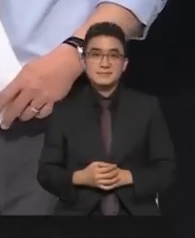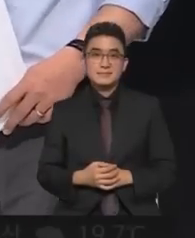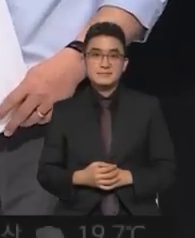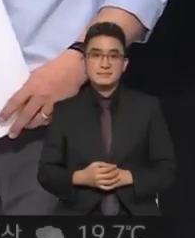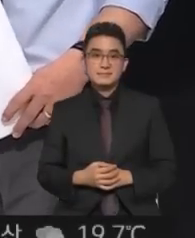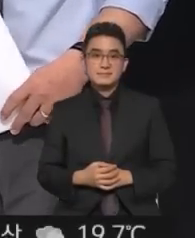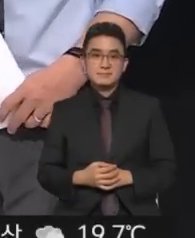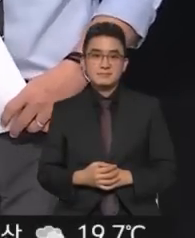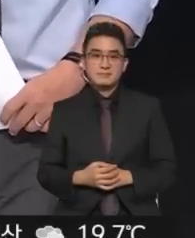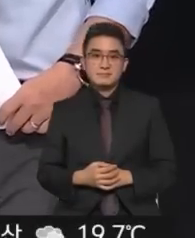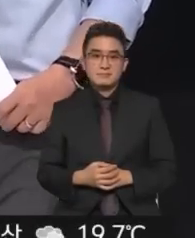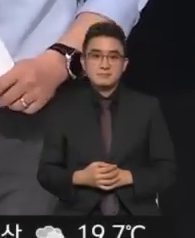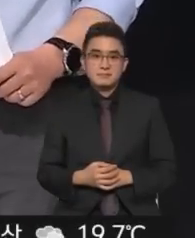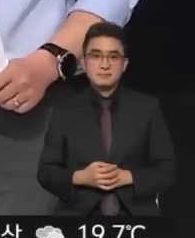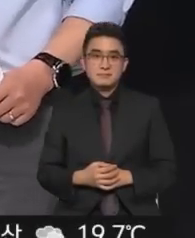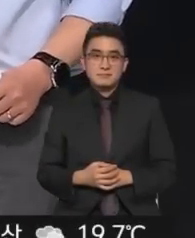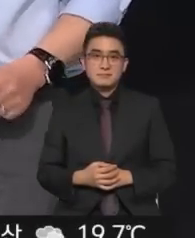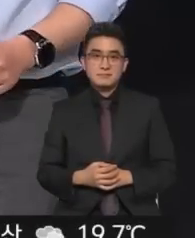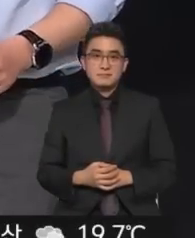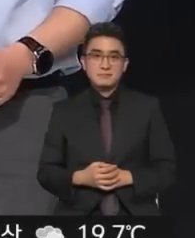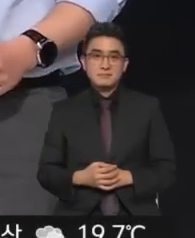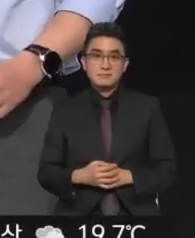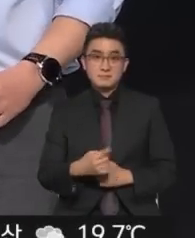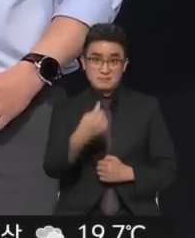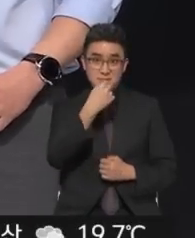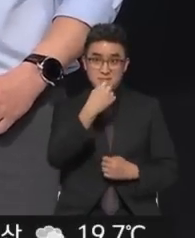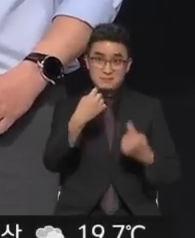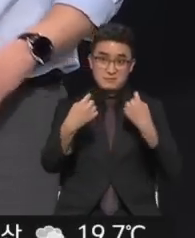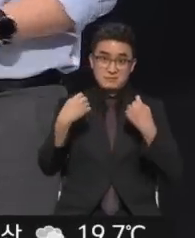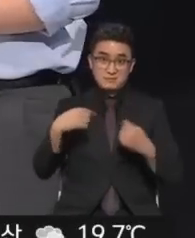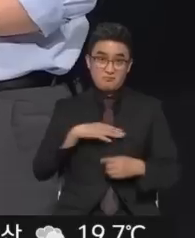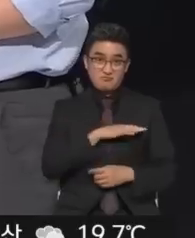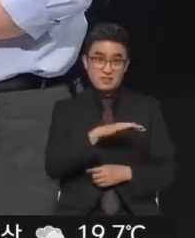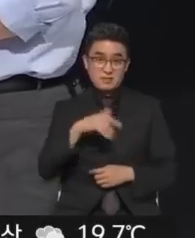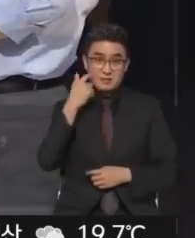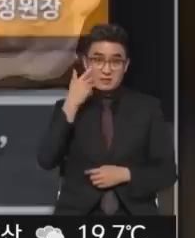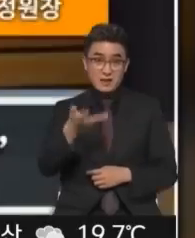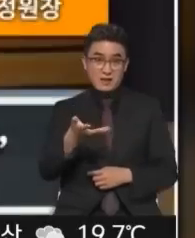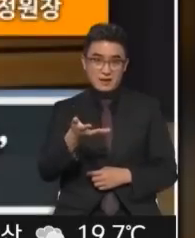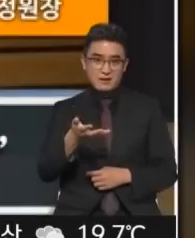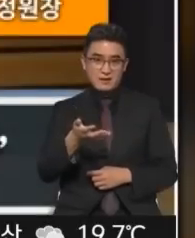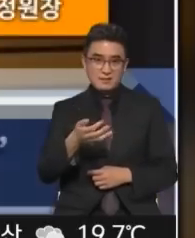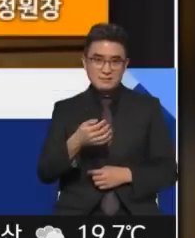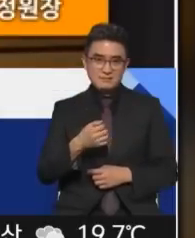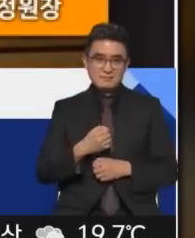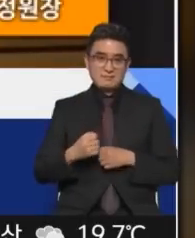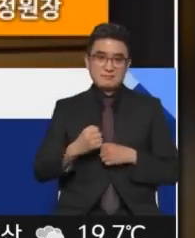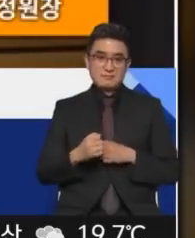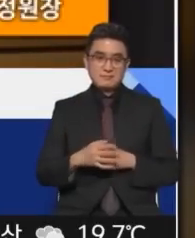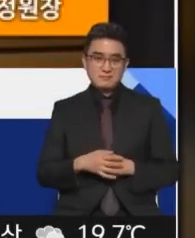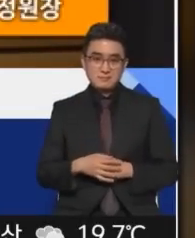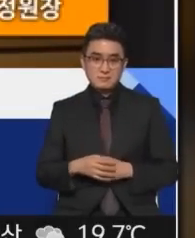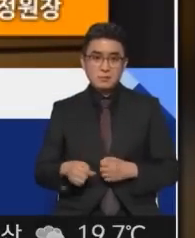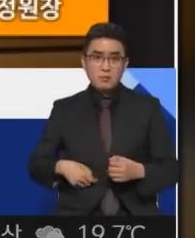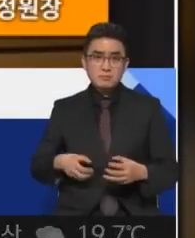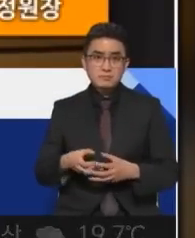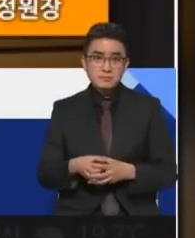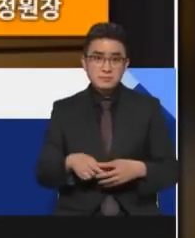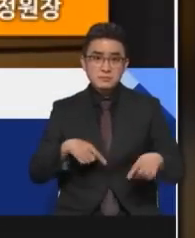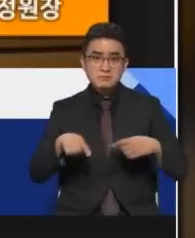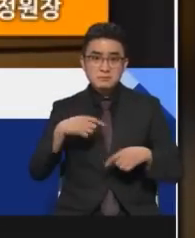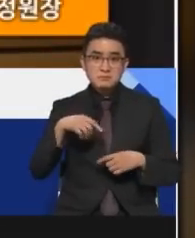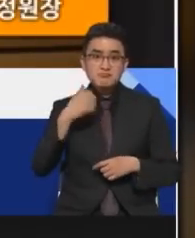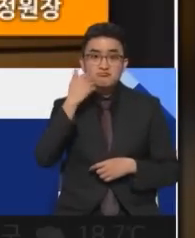우리를 겨냥한 게 아니냐. 본인들이 손을 들고 나섰습니다. 협치의 대상이 누굽니까? 결국